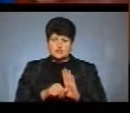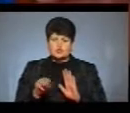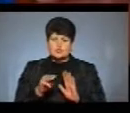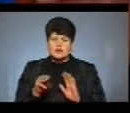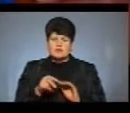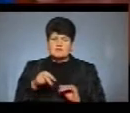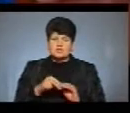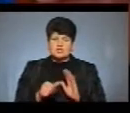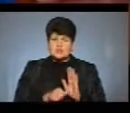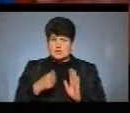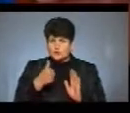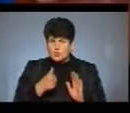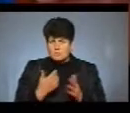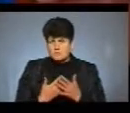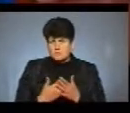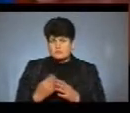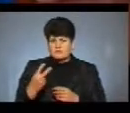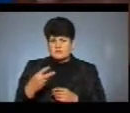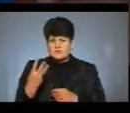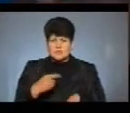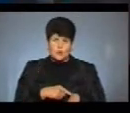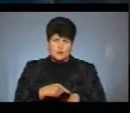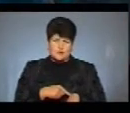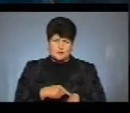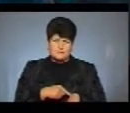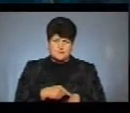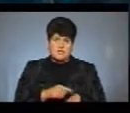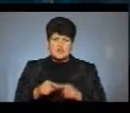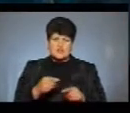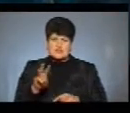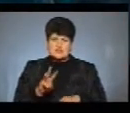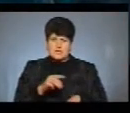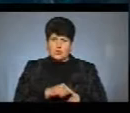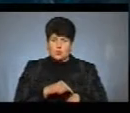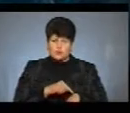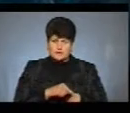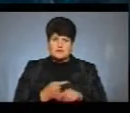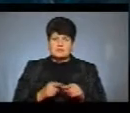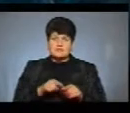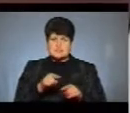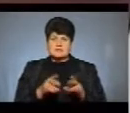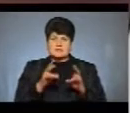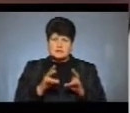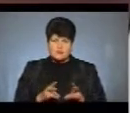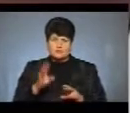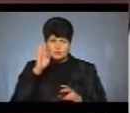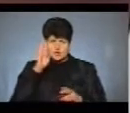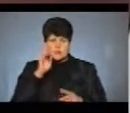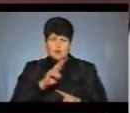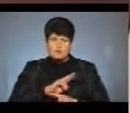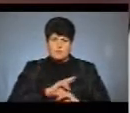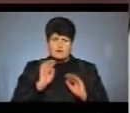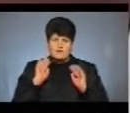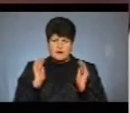травня 2016 року близько 23 години. За 3 години від отриманих тілесних ушкоджень чоловік помер в реанімаційному відділенні